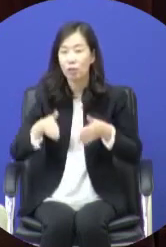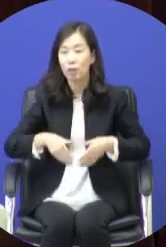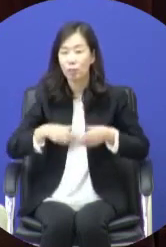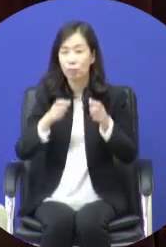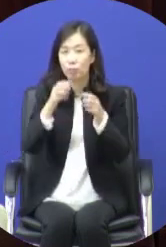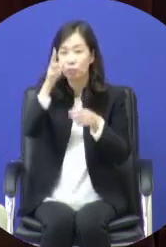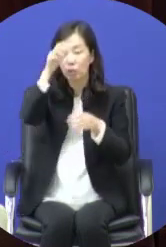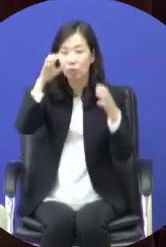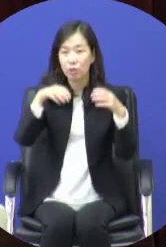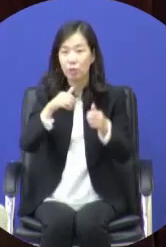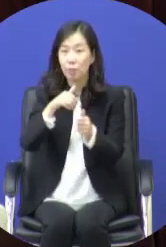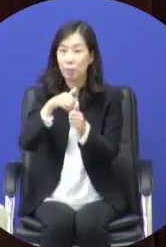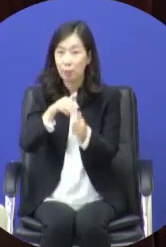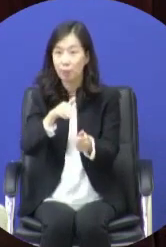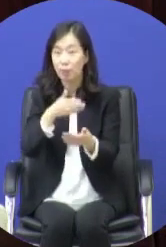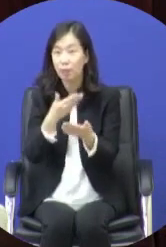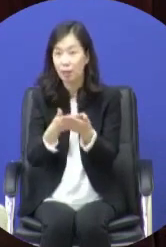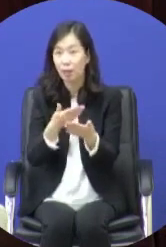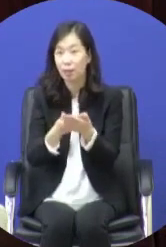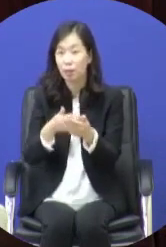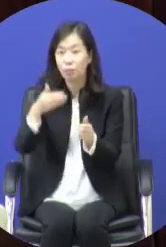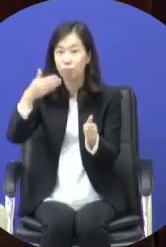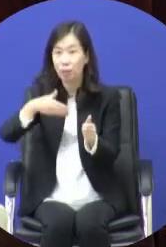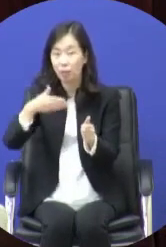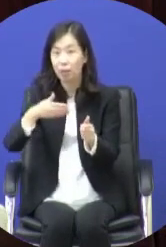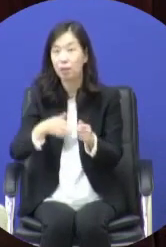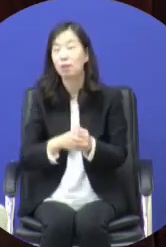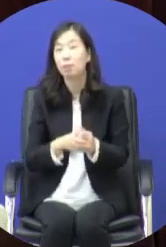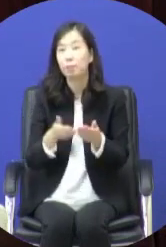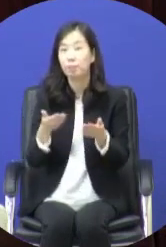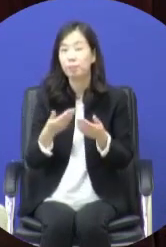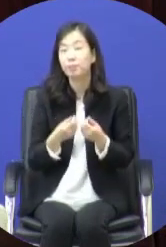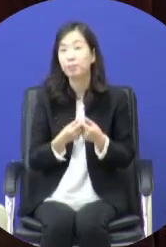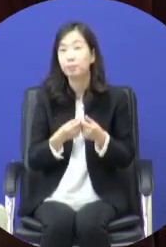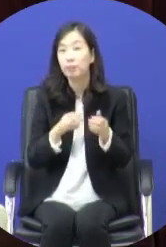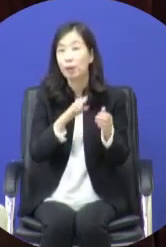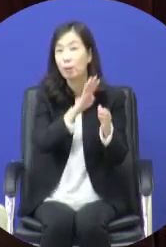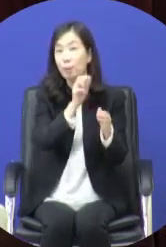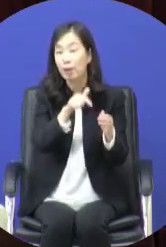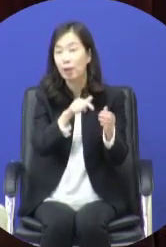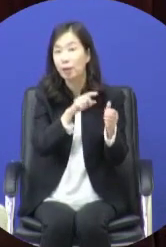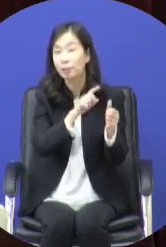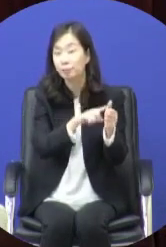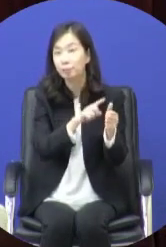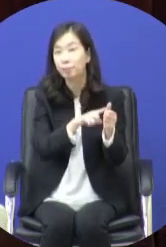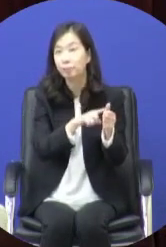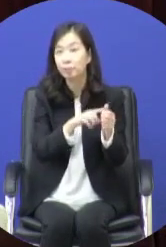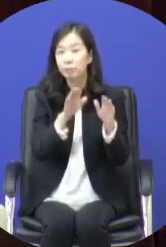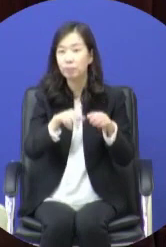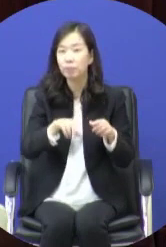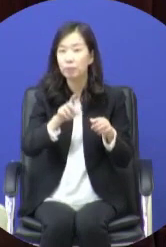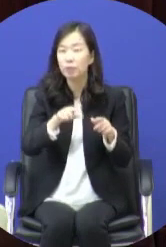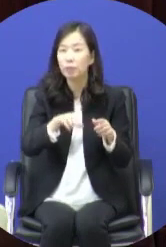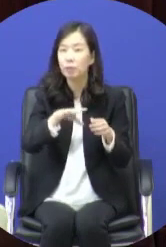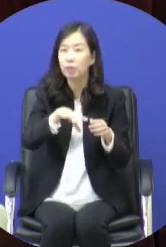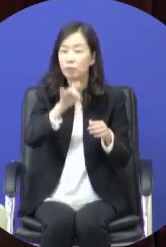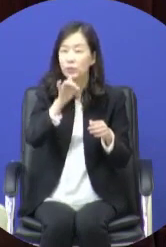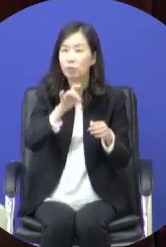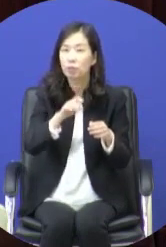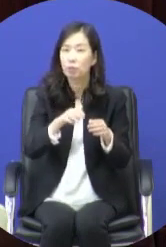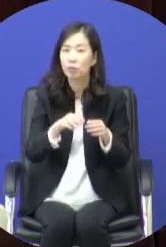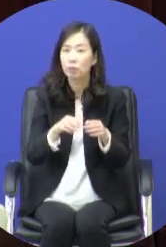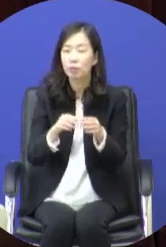남부경찰청으로 발령받게 해달라는 부탁을 받았다. 박 씨는 올해 초 이를 이전